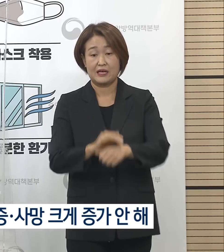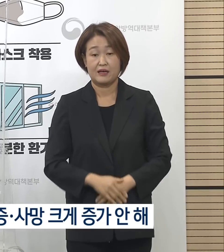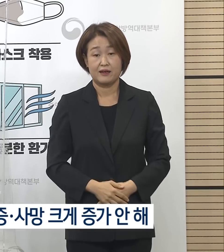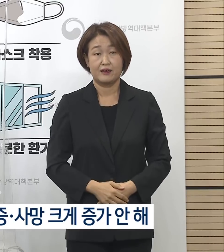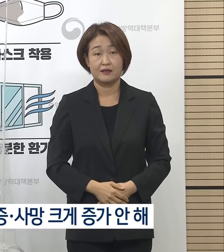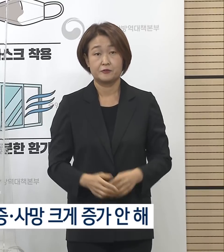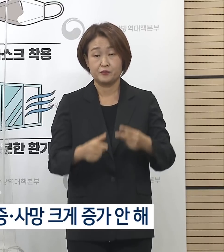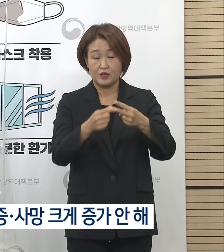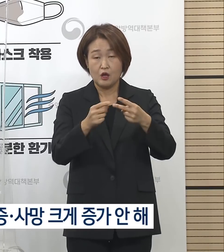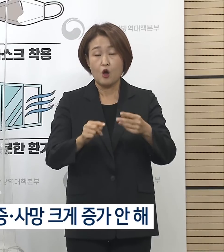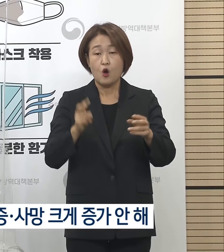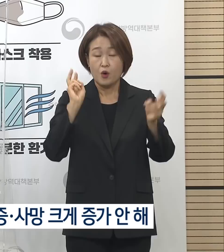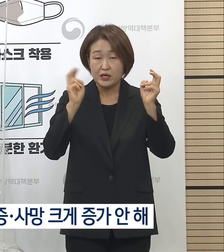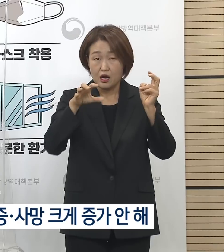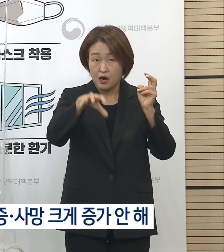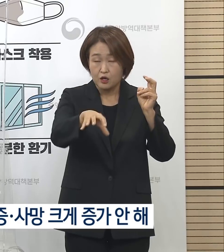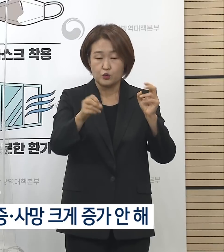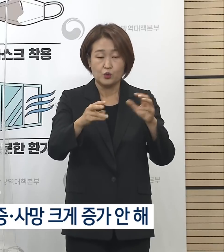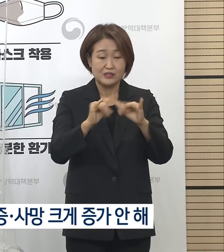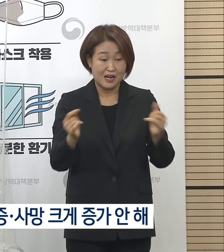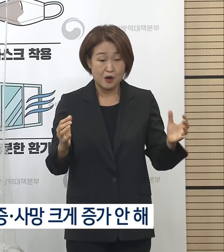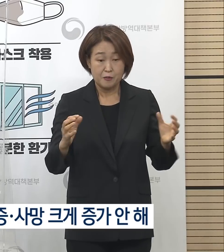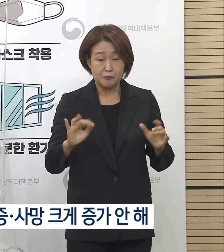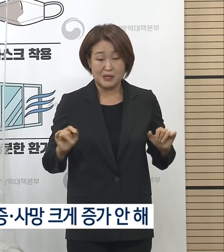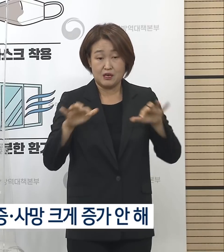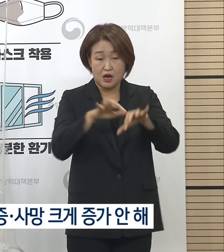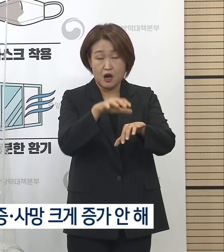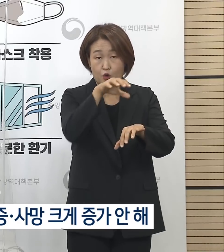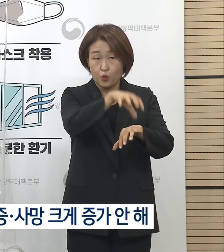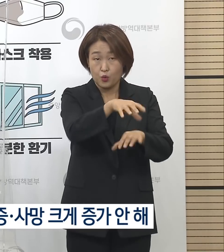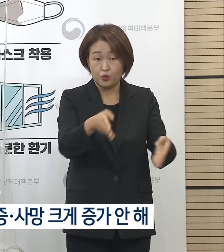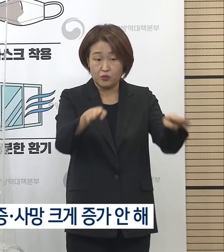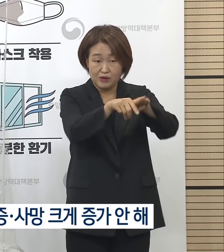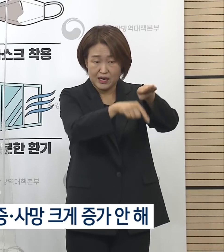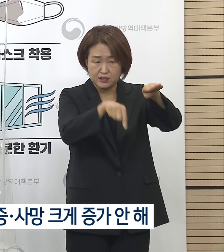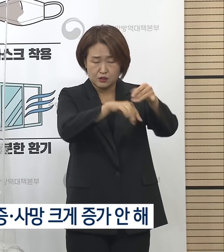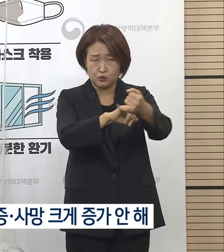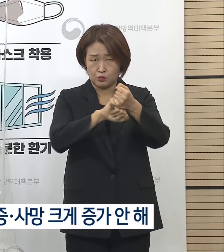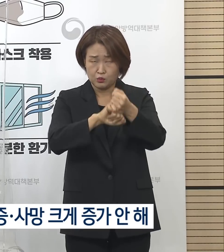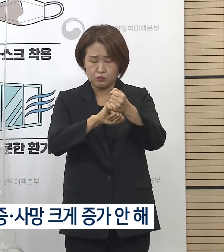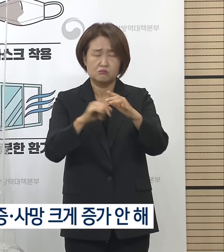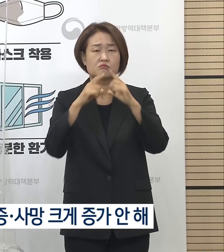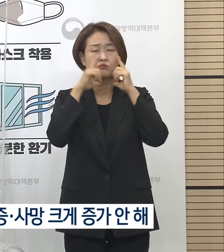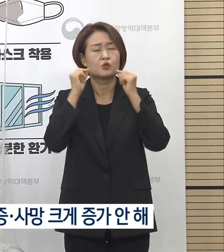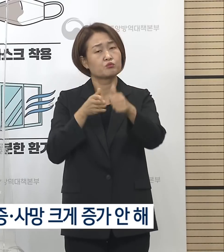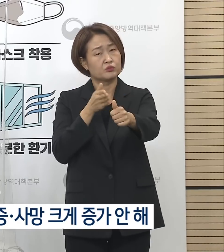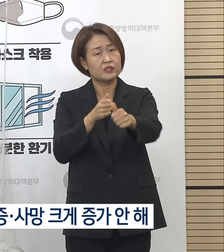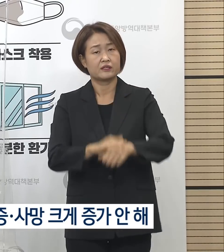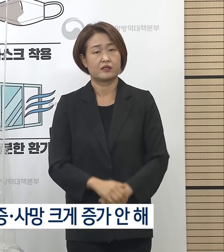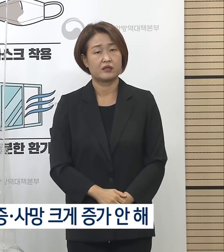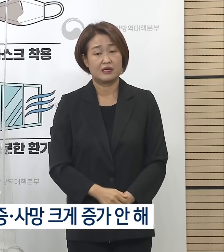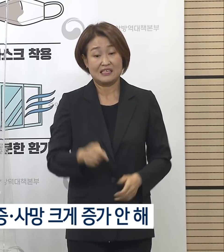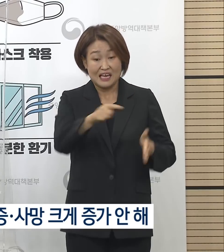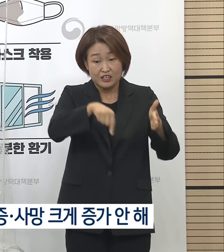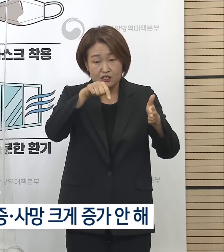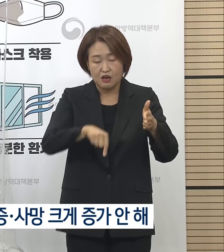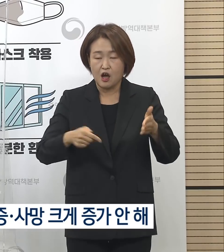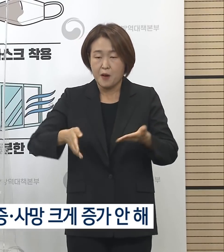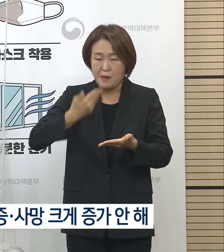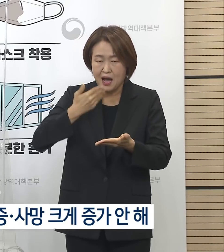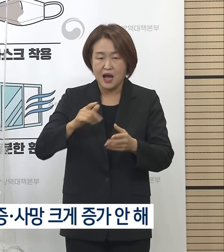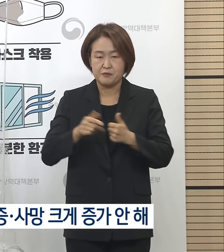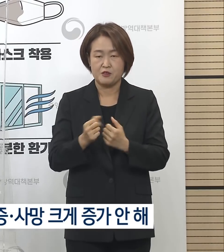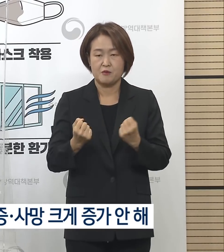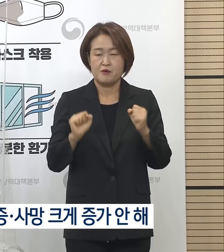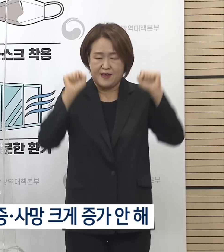직장과 다중이용시설 등 실내에서는 반드시 마스크를 착용해 주십시오. 공동 식사와 음주, 그리고 또 격렬한